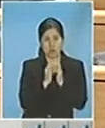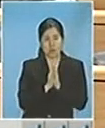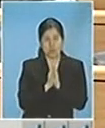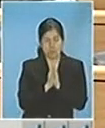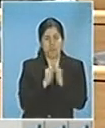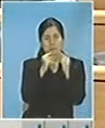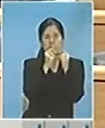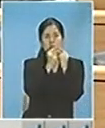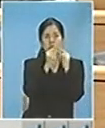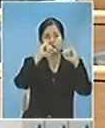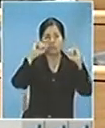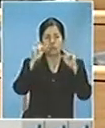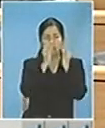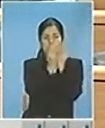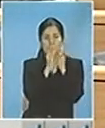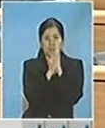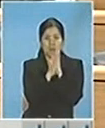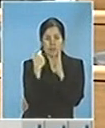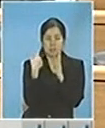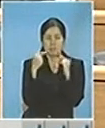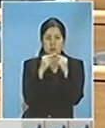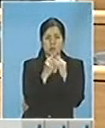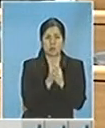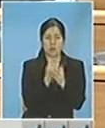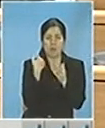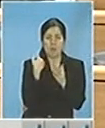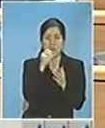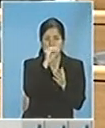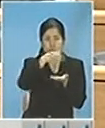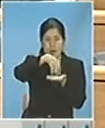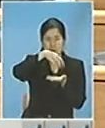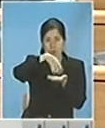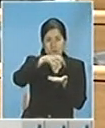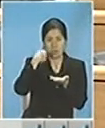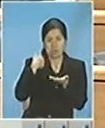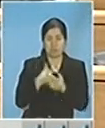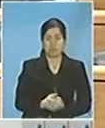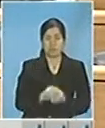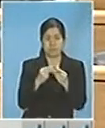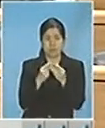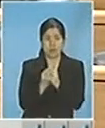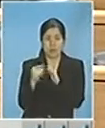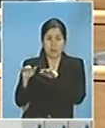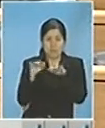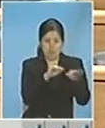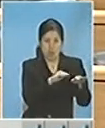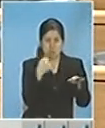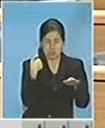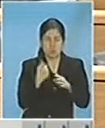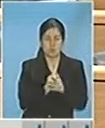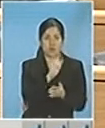มุติเป็นเรื่องจริงฉะนั้นนี่มาพร้อมกับศาสนาที่เจริญรุ่งเรืองนั่น